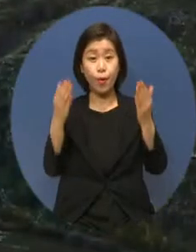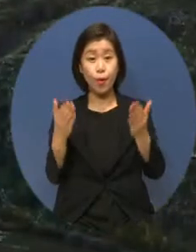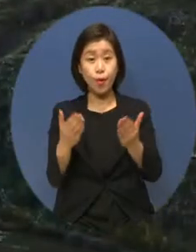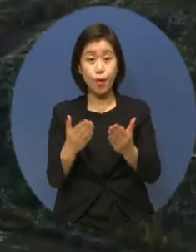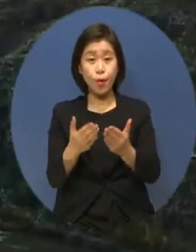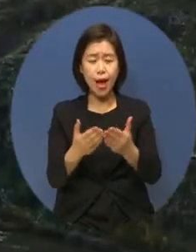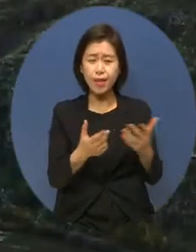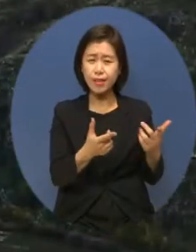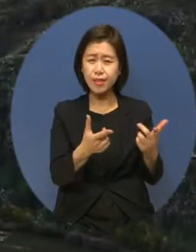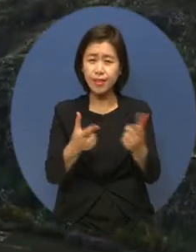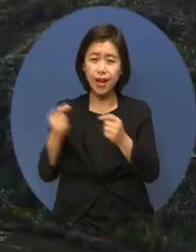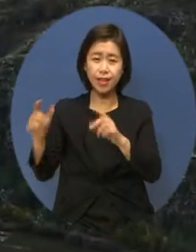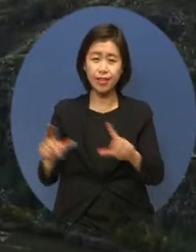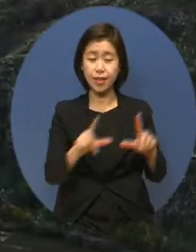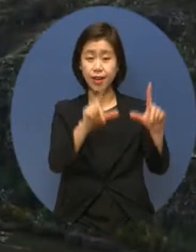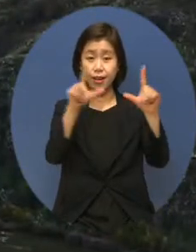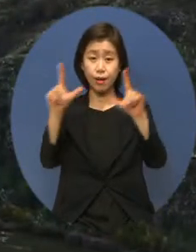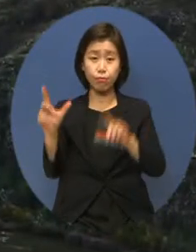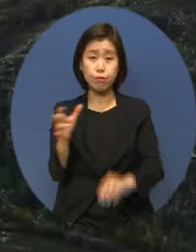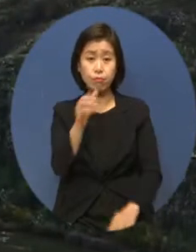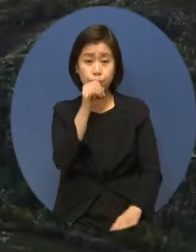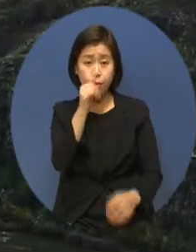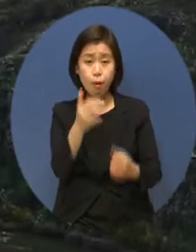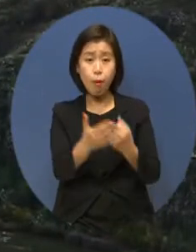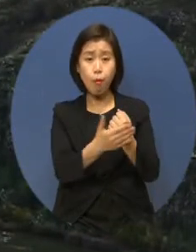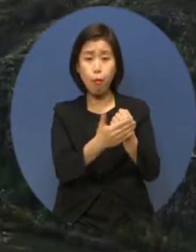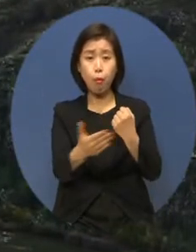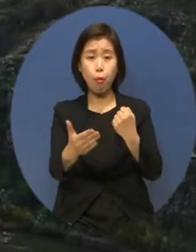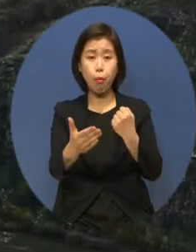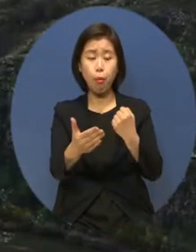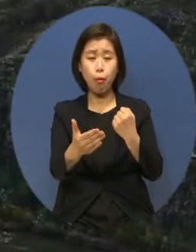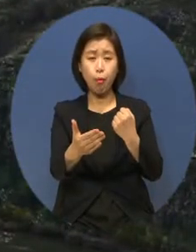모두가 다 그렇게 살고 있다고